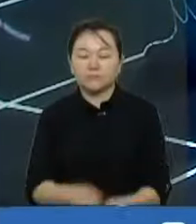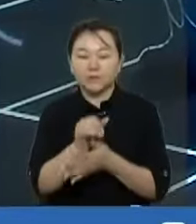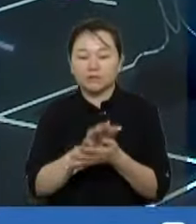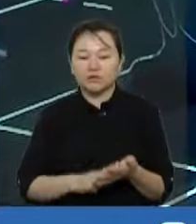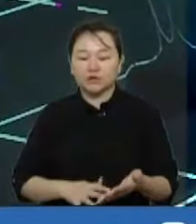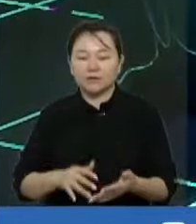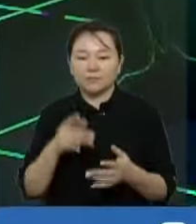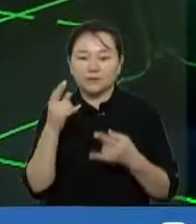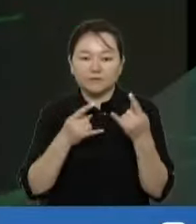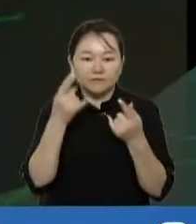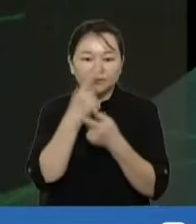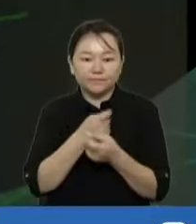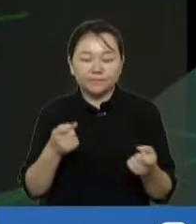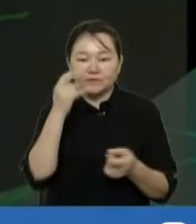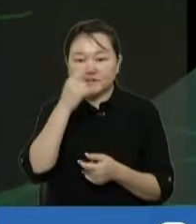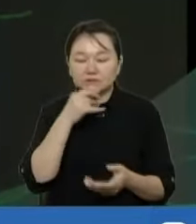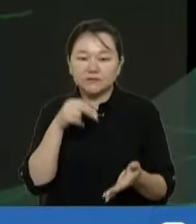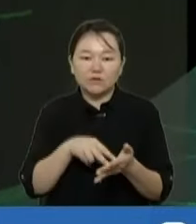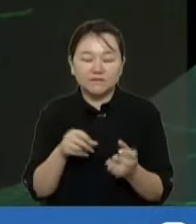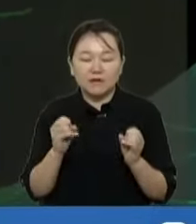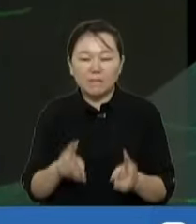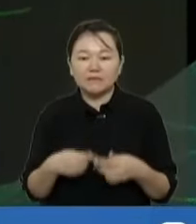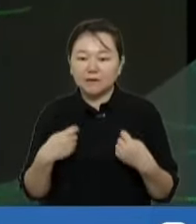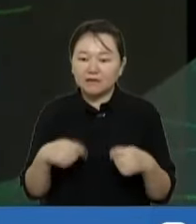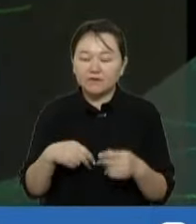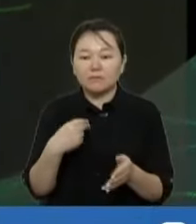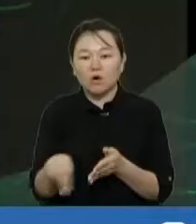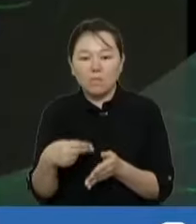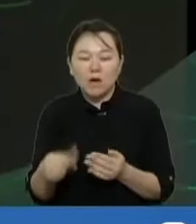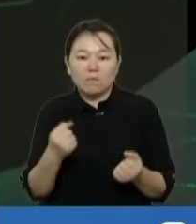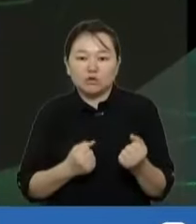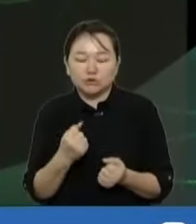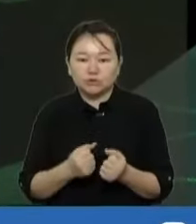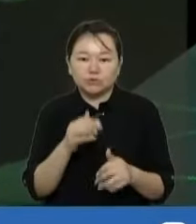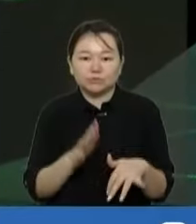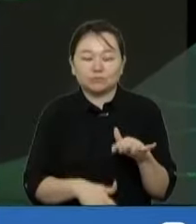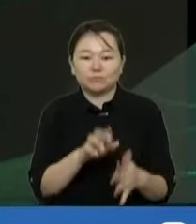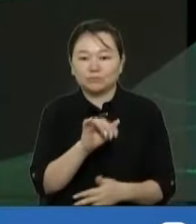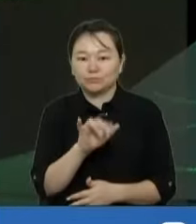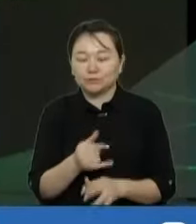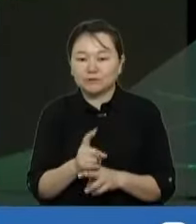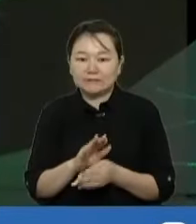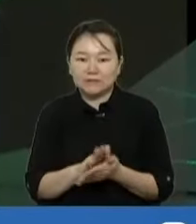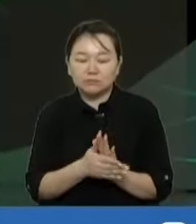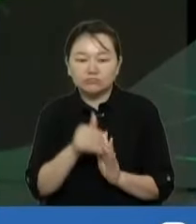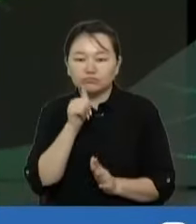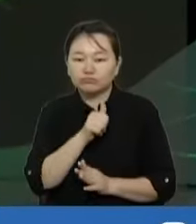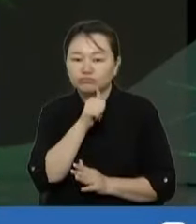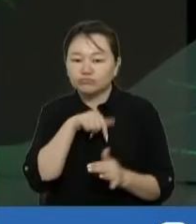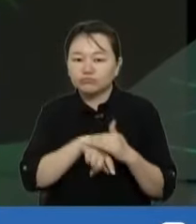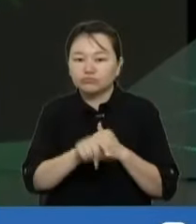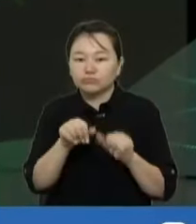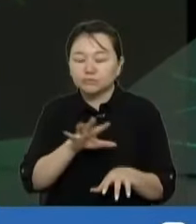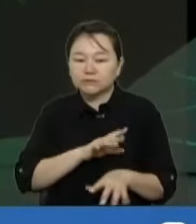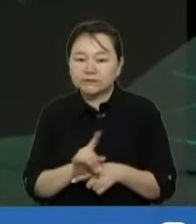Продолжаем эфир. В Казахстане становится опасно продавать и покупать машины с рук. За такими сделками могут скрываться мошенники.